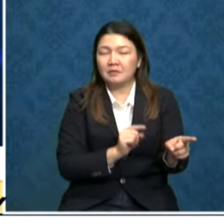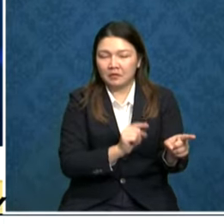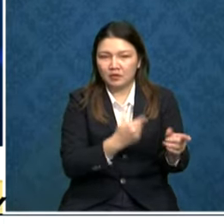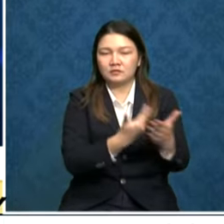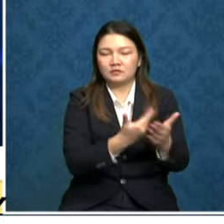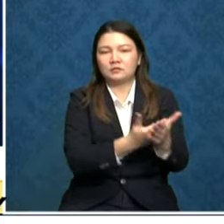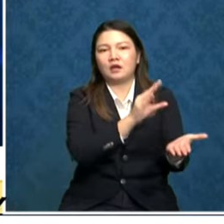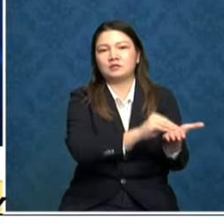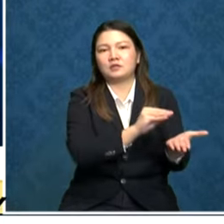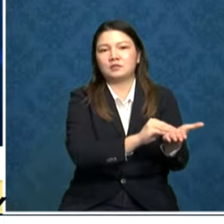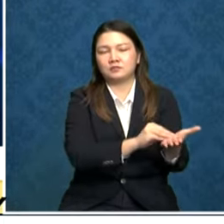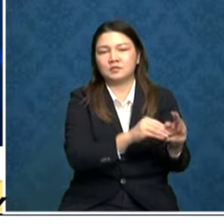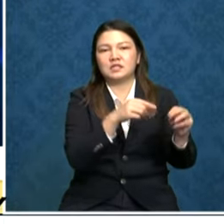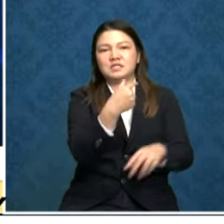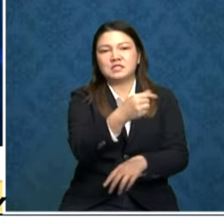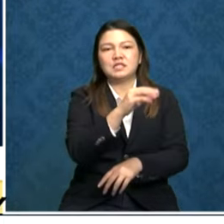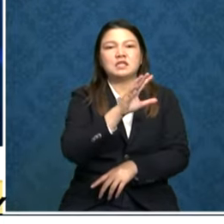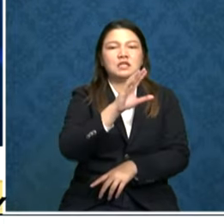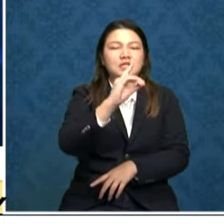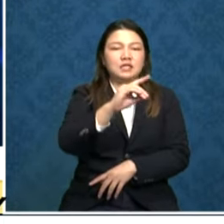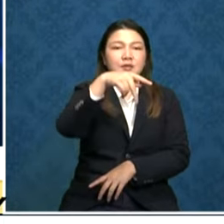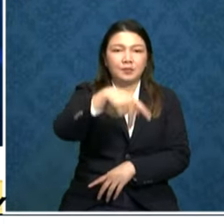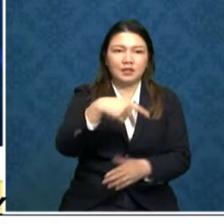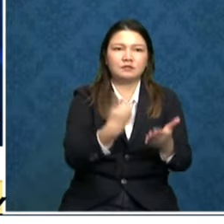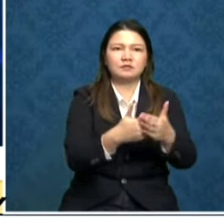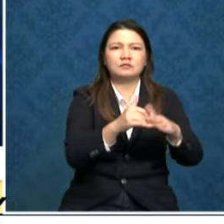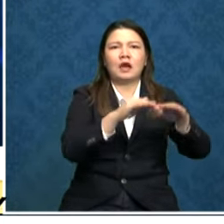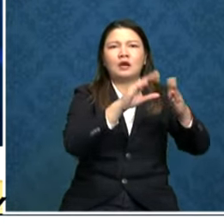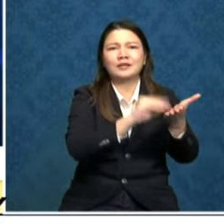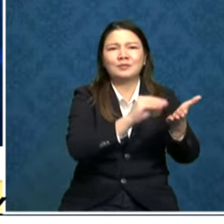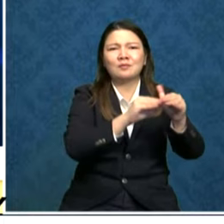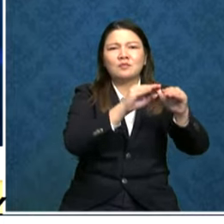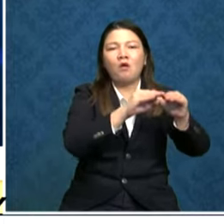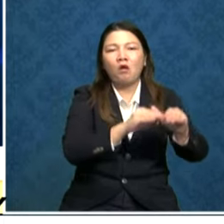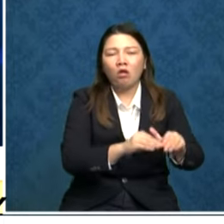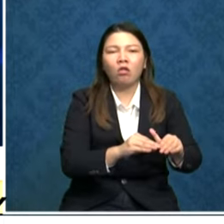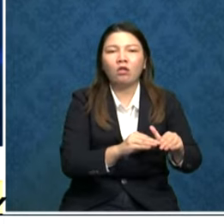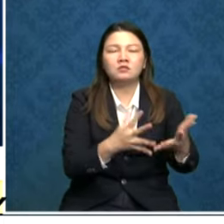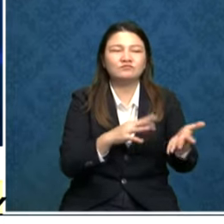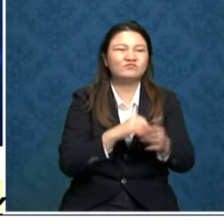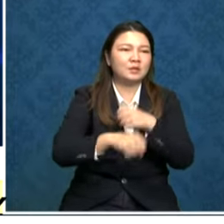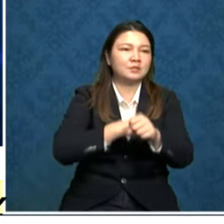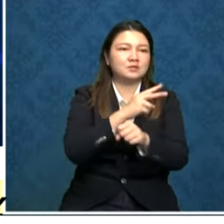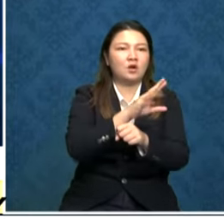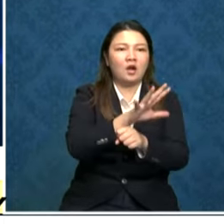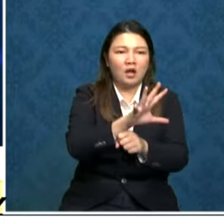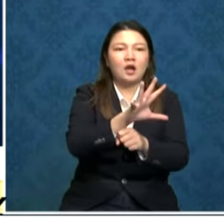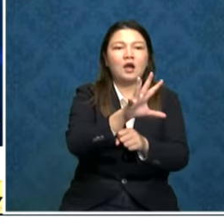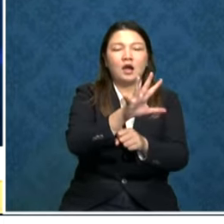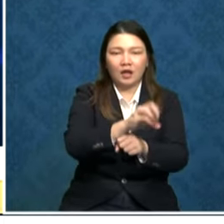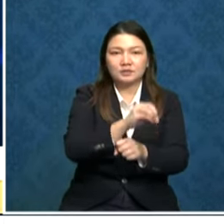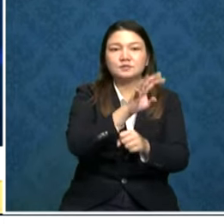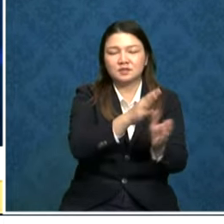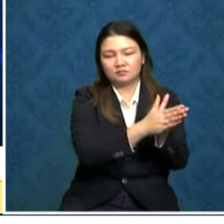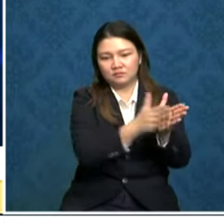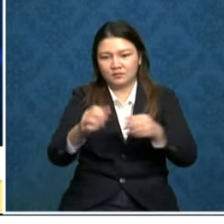ได้ทางภาษีต่อ GDPที่ลดลงอย่างต่อเนื่องนะครับจากแผนภาพนี้ทุกท่านจะเห็นว่าตั้งแต่ในปี2554